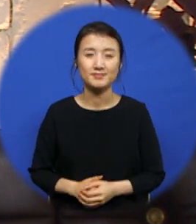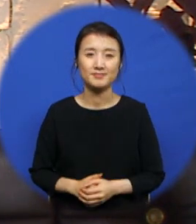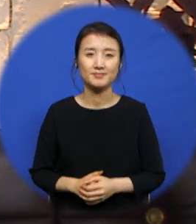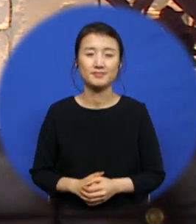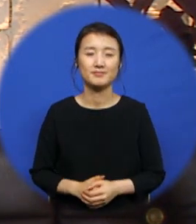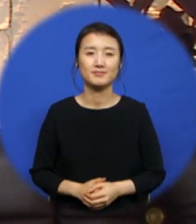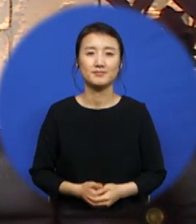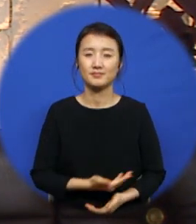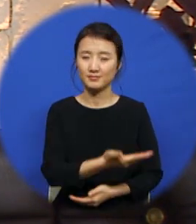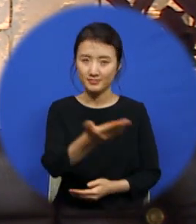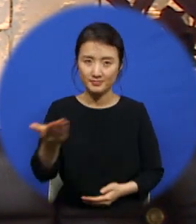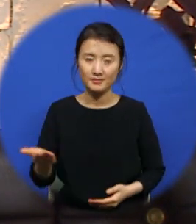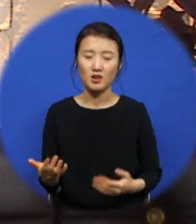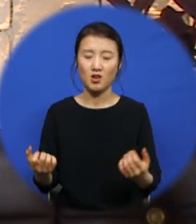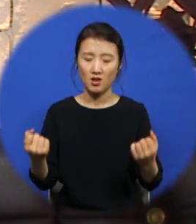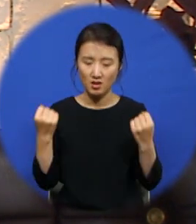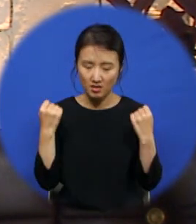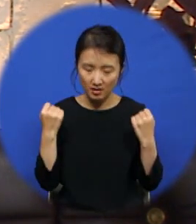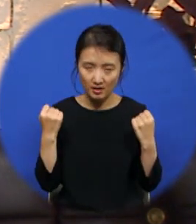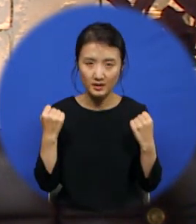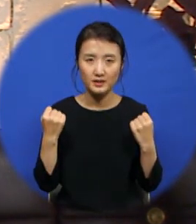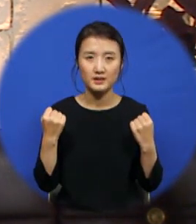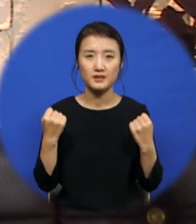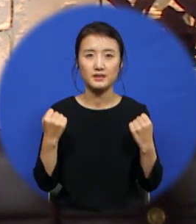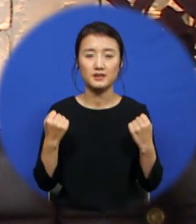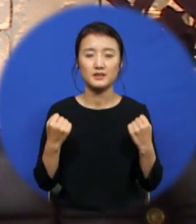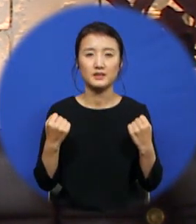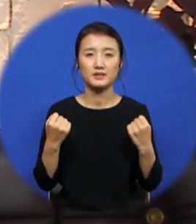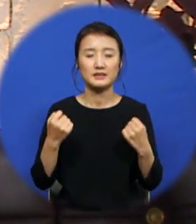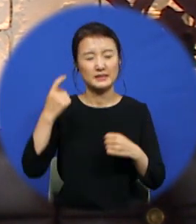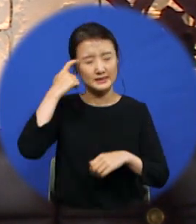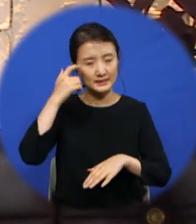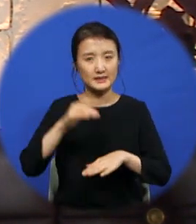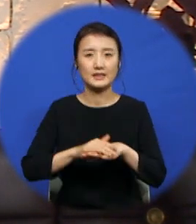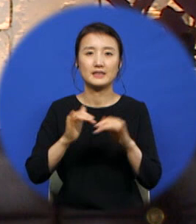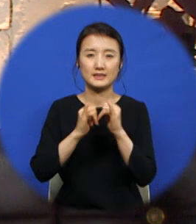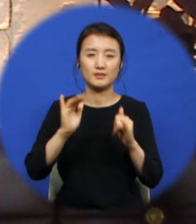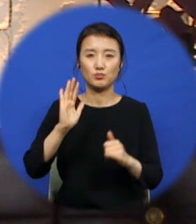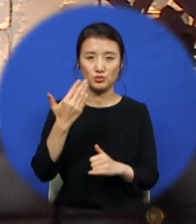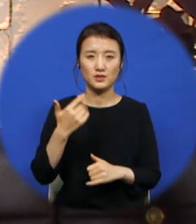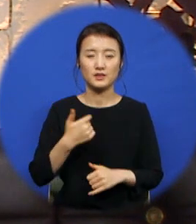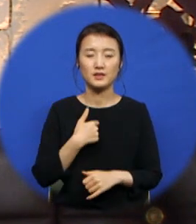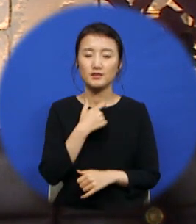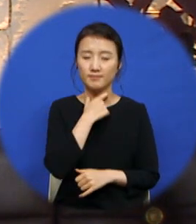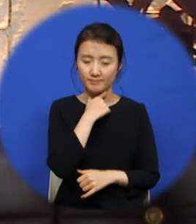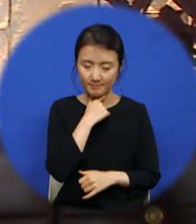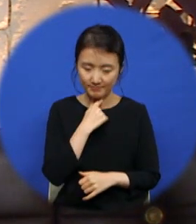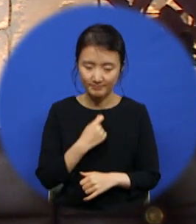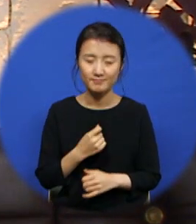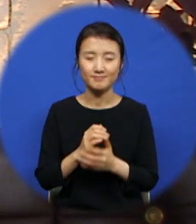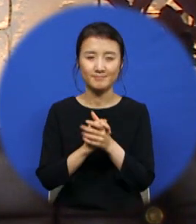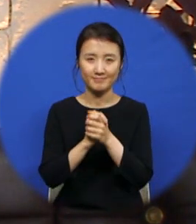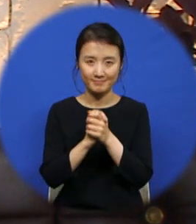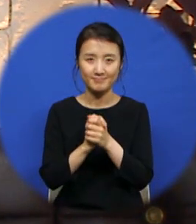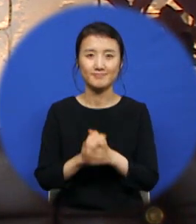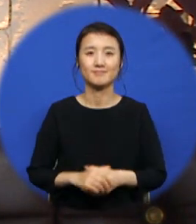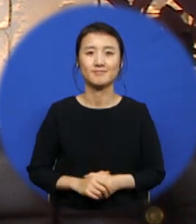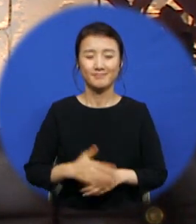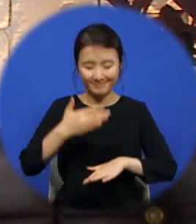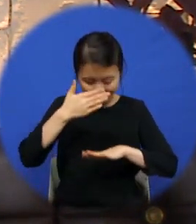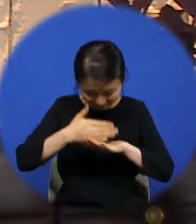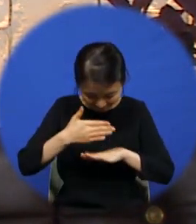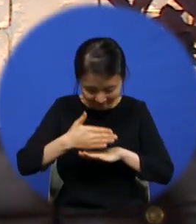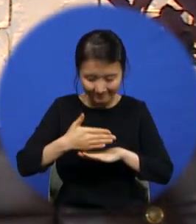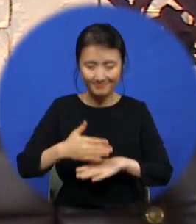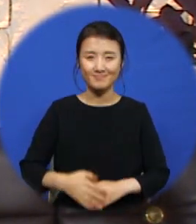항상 여러 분들 건강하시고 항상 여러분들을 지혜로운 삶이 되시기를 제 감정을 이렇게 기원 드리겠습니다 감사합니다